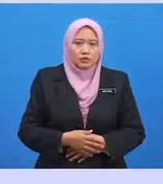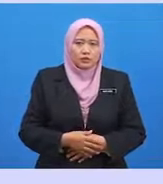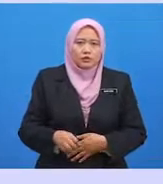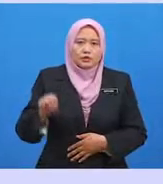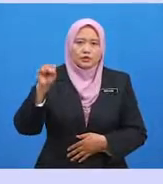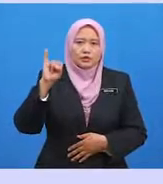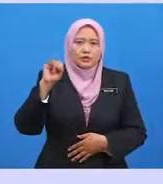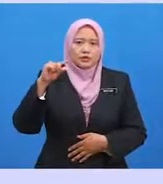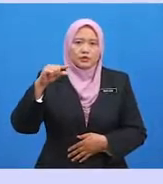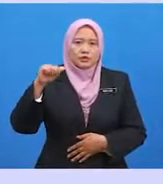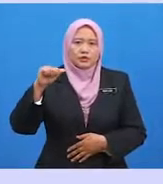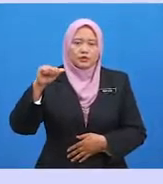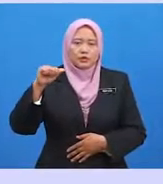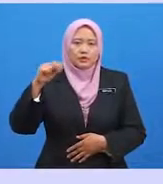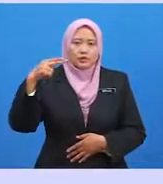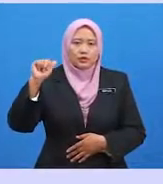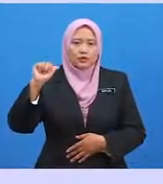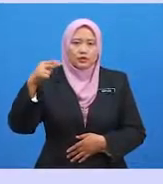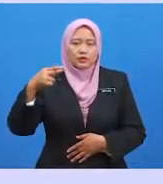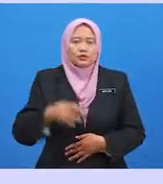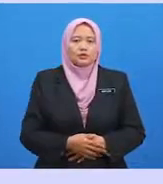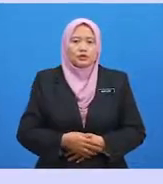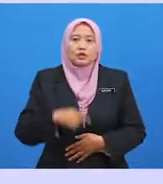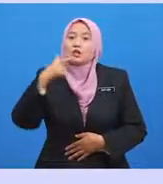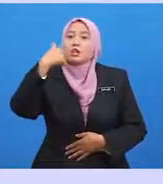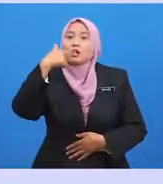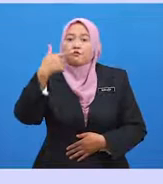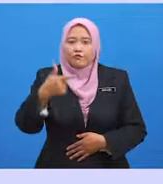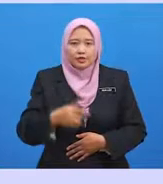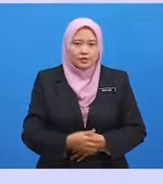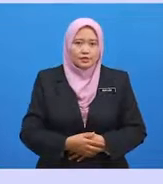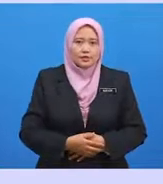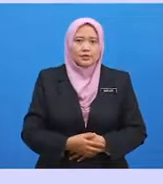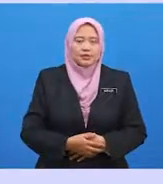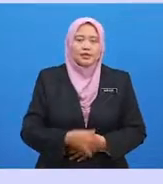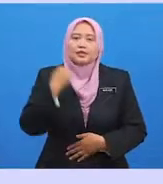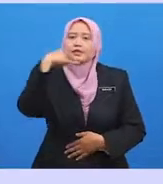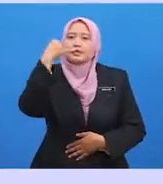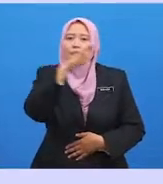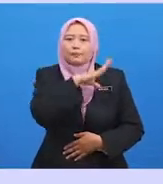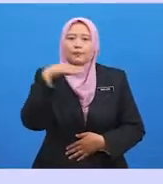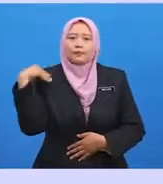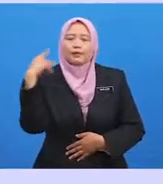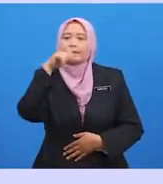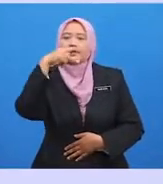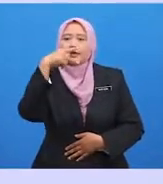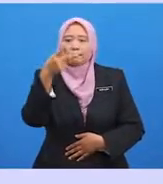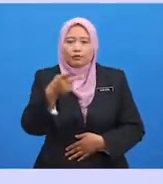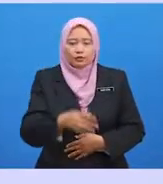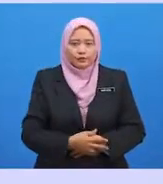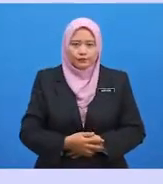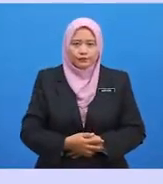qobul sejenak Umar memberitahu Rasulullah Sallallahu Alaihi Wasallam bahwa beliau telah